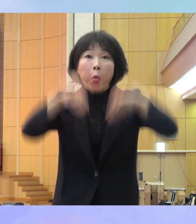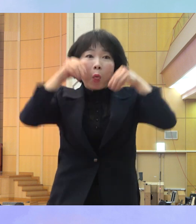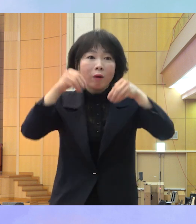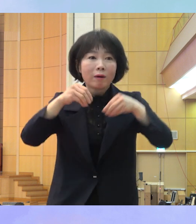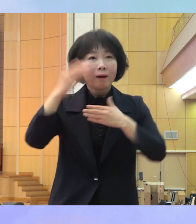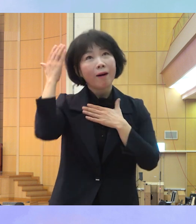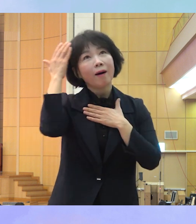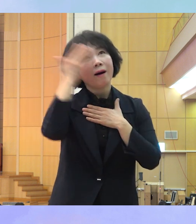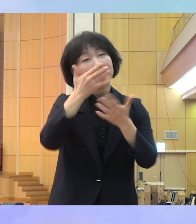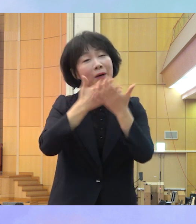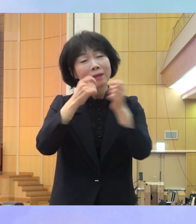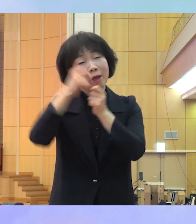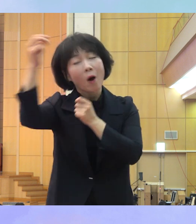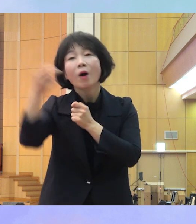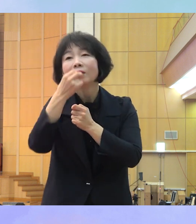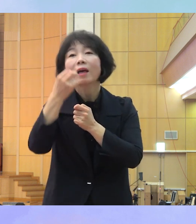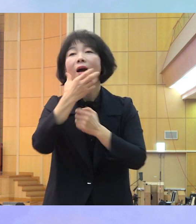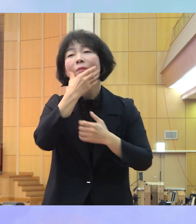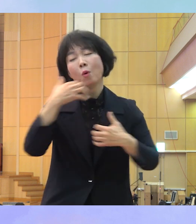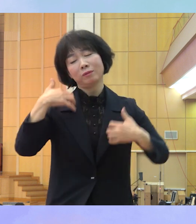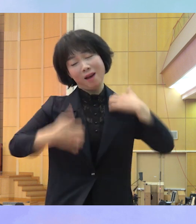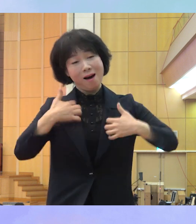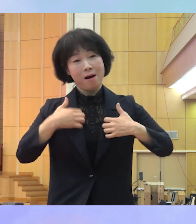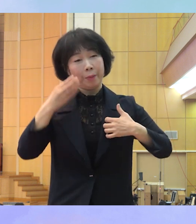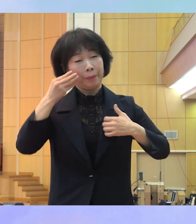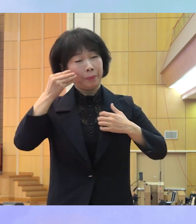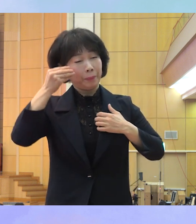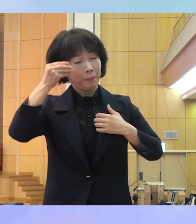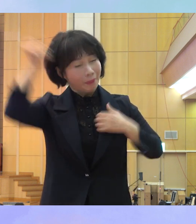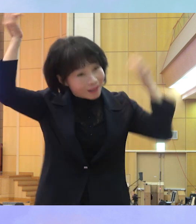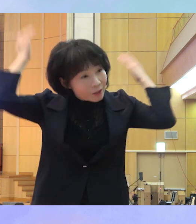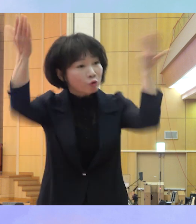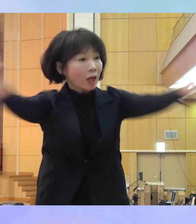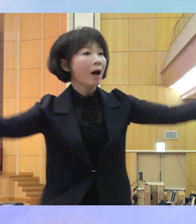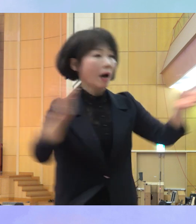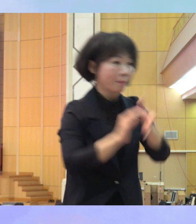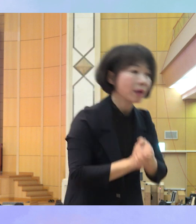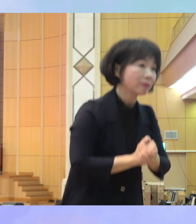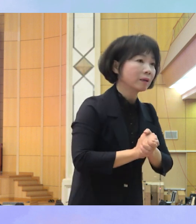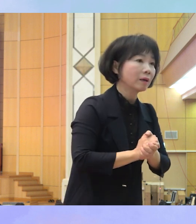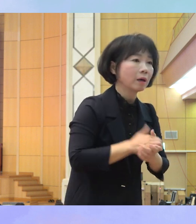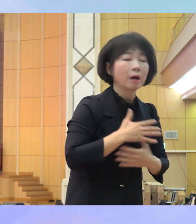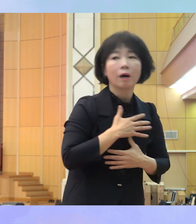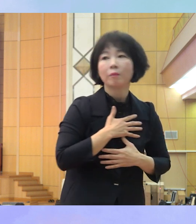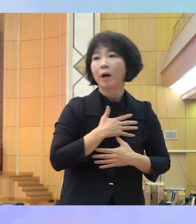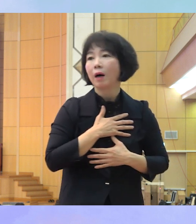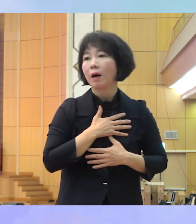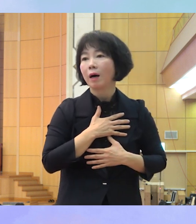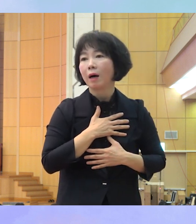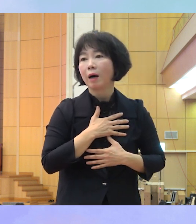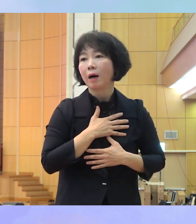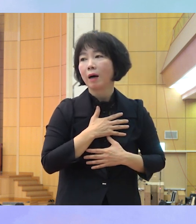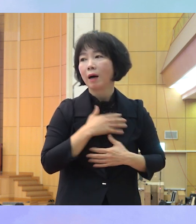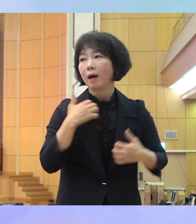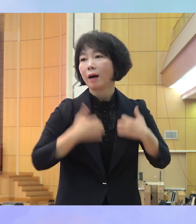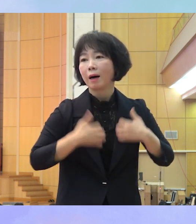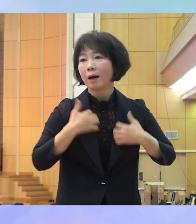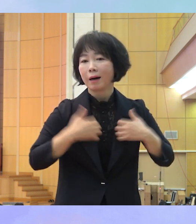없는 이제 영생 복락을 누리는 삶이 시작되는 것입니다. 6장 55절